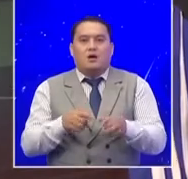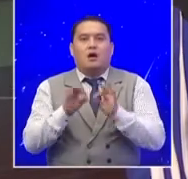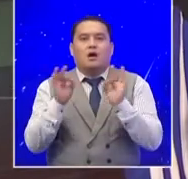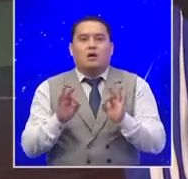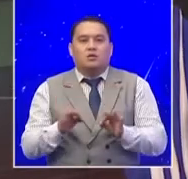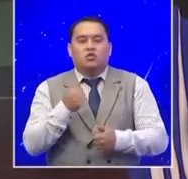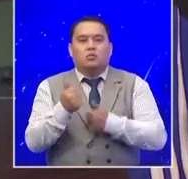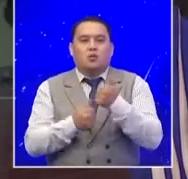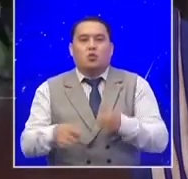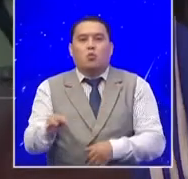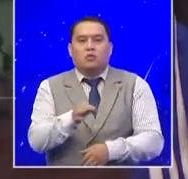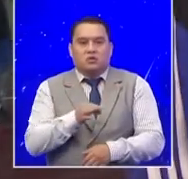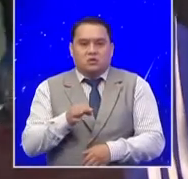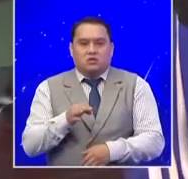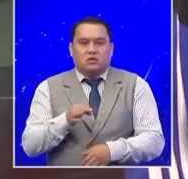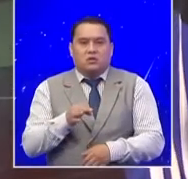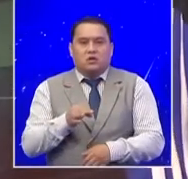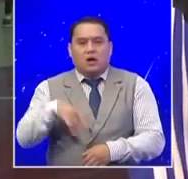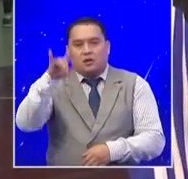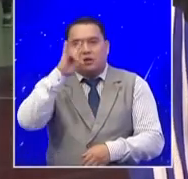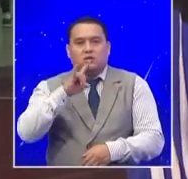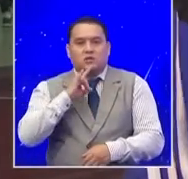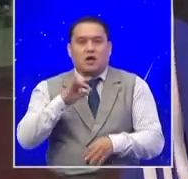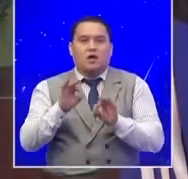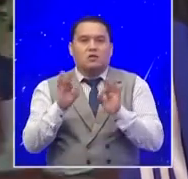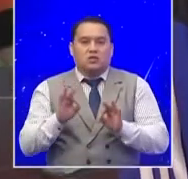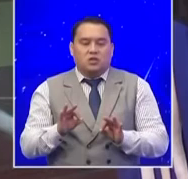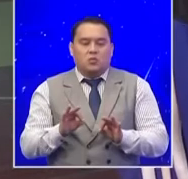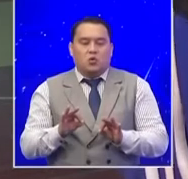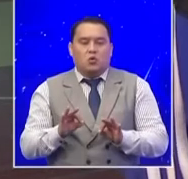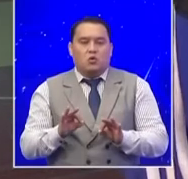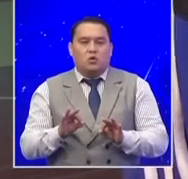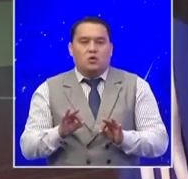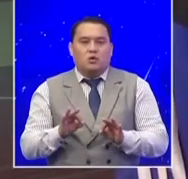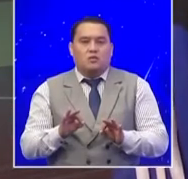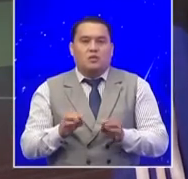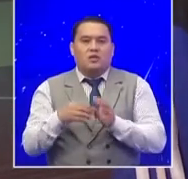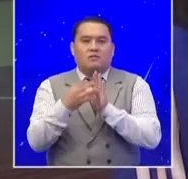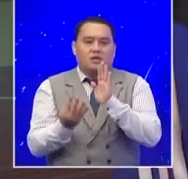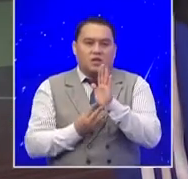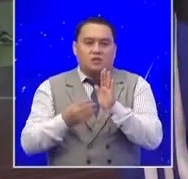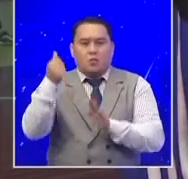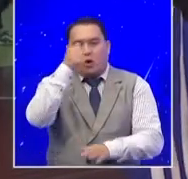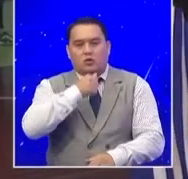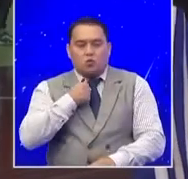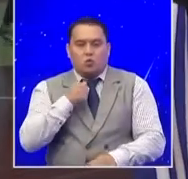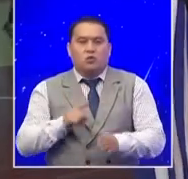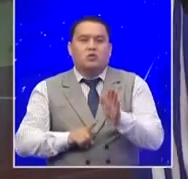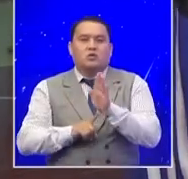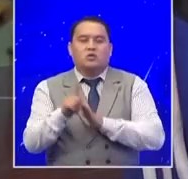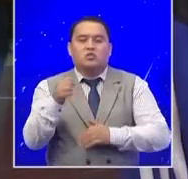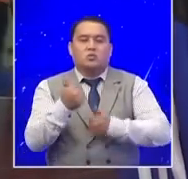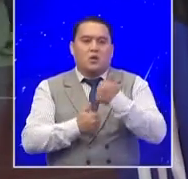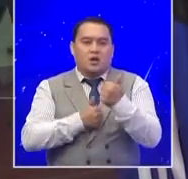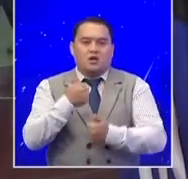чемпионату области, готовимся к чемпионату Казахстана осеннему. Мы в 2019 году на чемпионату